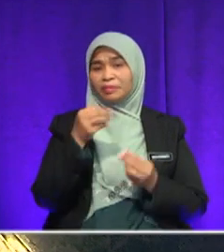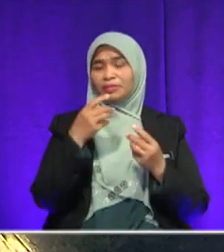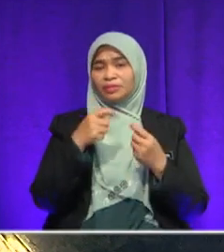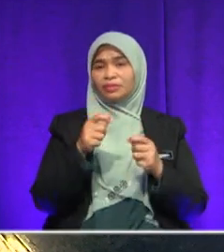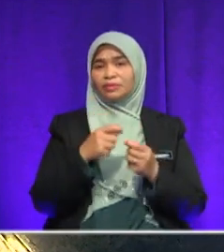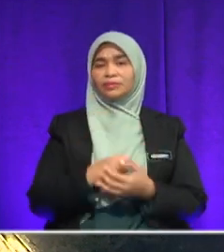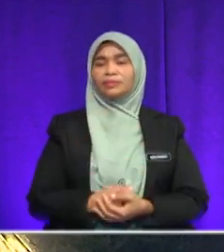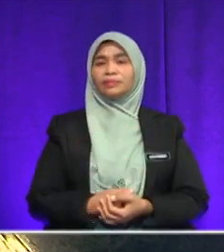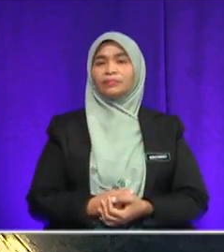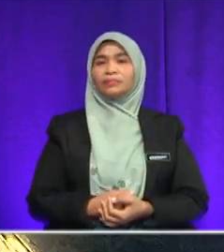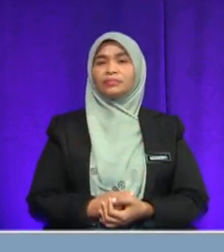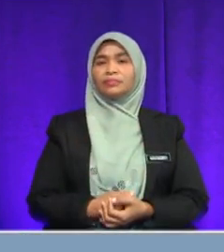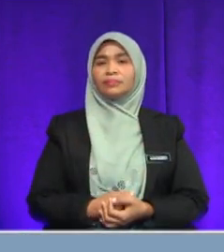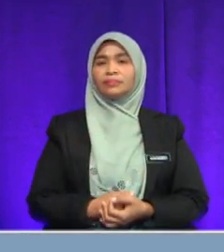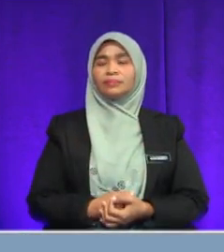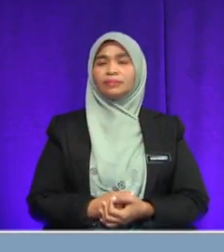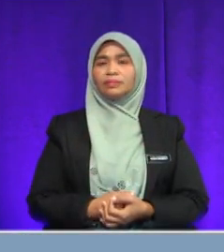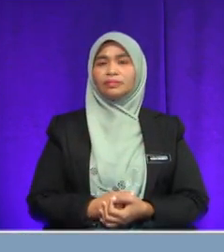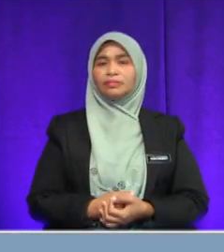Saya boleh, cikgu. Okey.